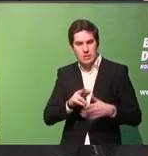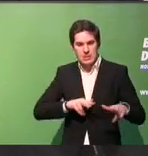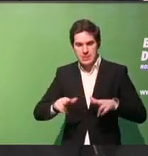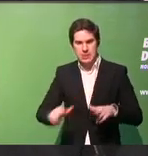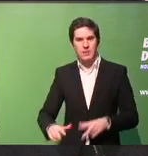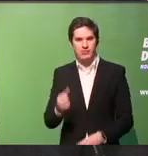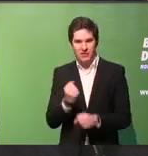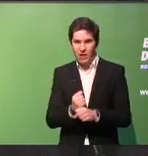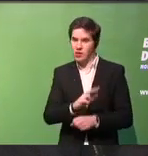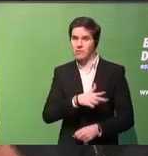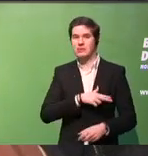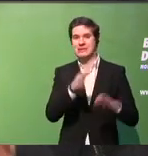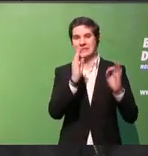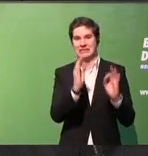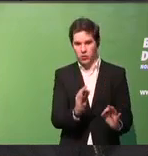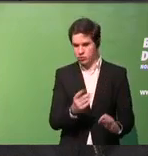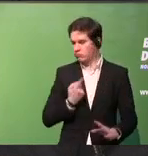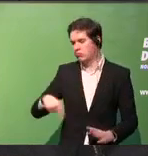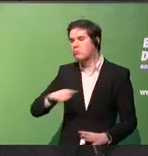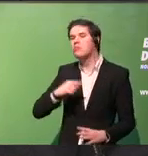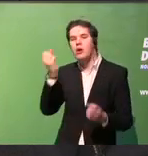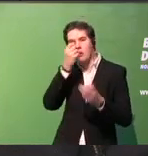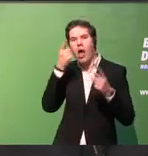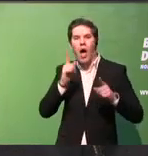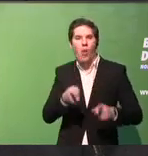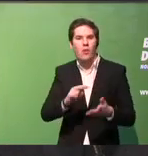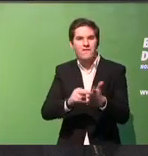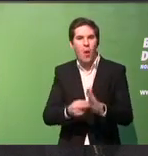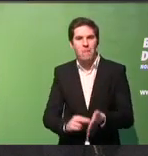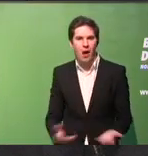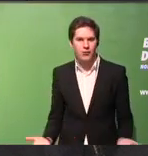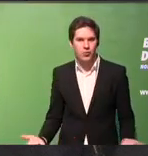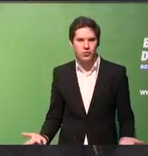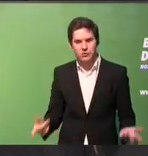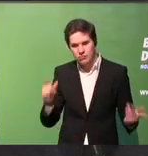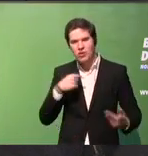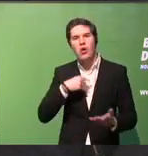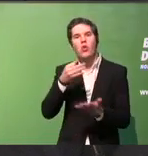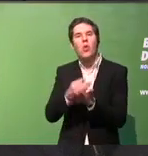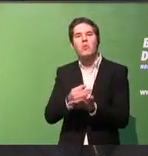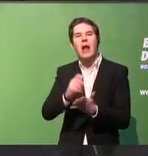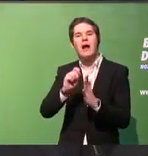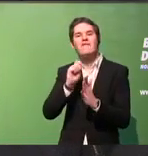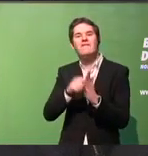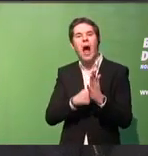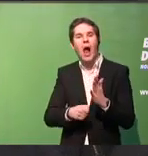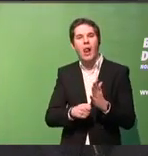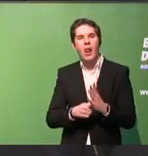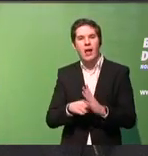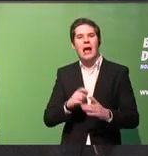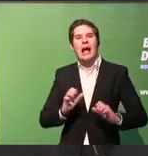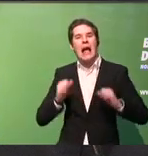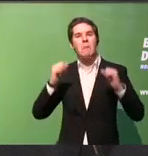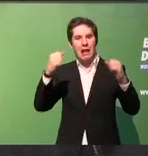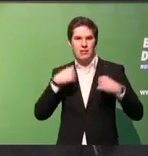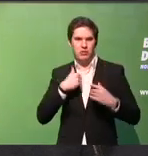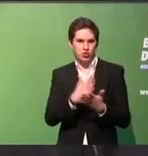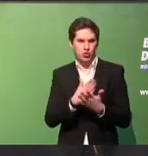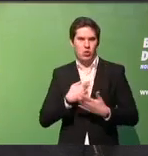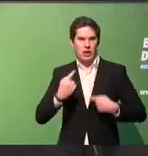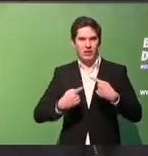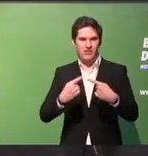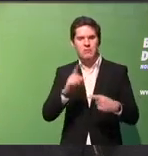also großartig. Und wir bereiten uns auch natürlich darauf vor, indem wir die Kommunalwahlkampagne gerade entwickeln. Und zwar gemeinsam mit dem